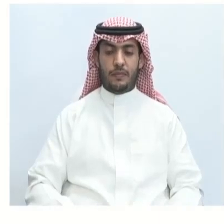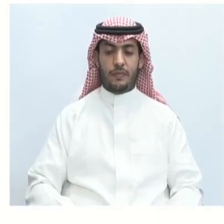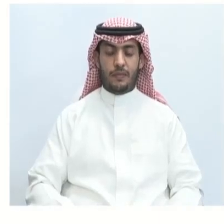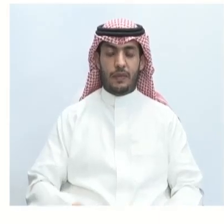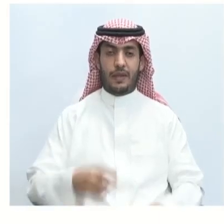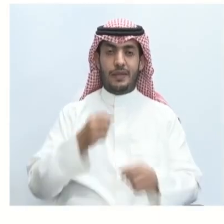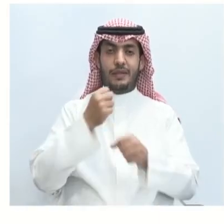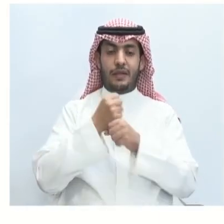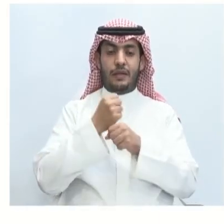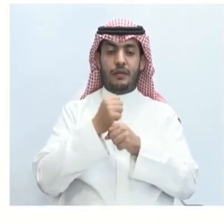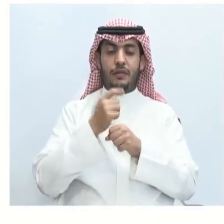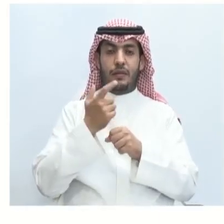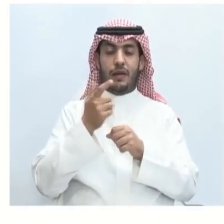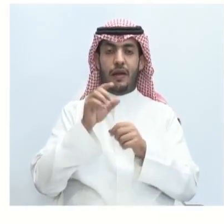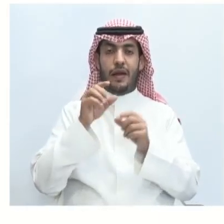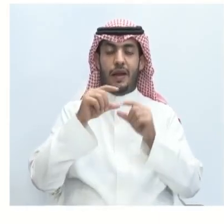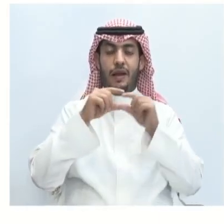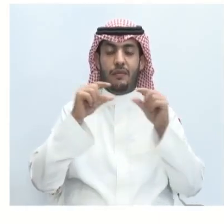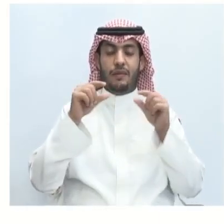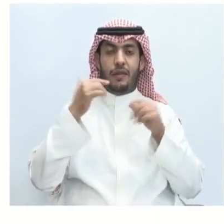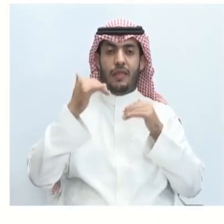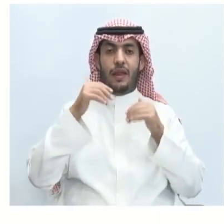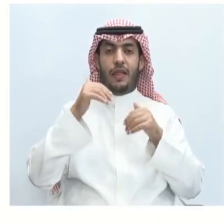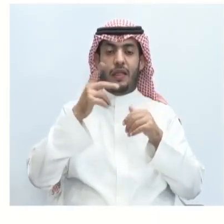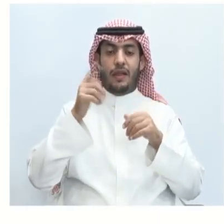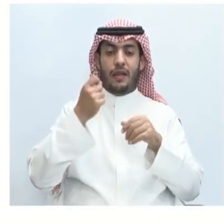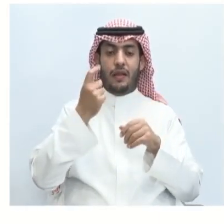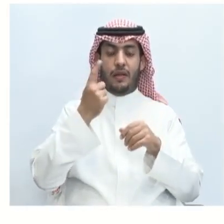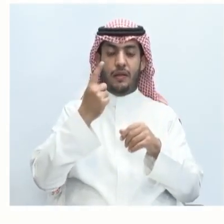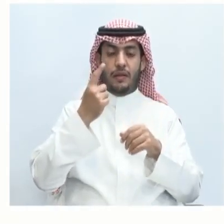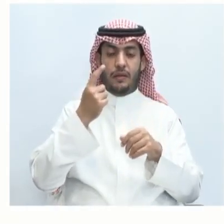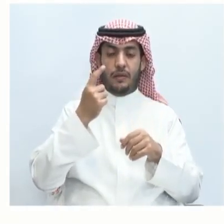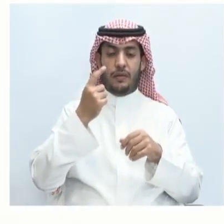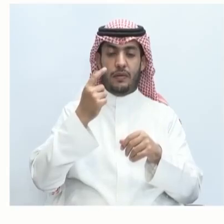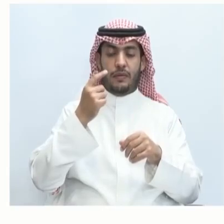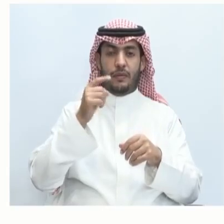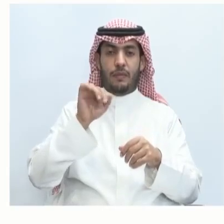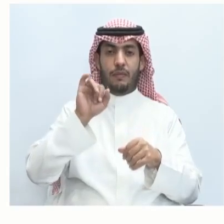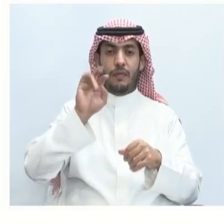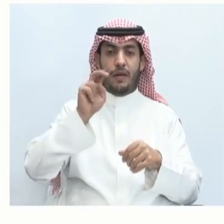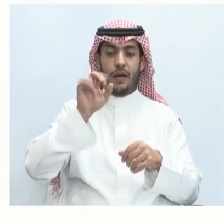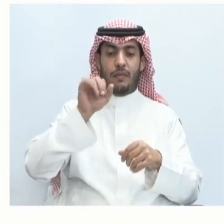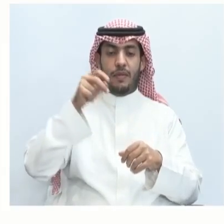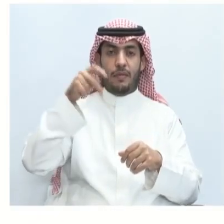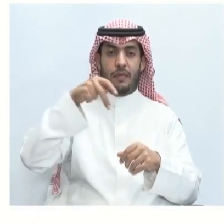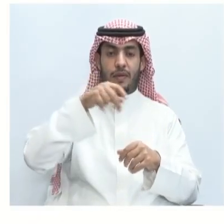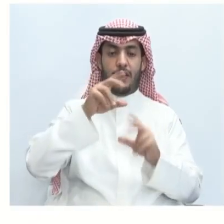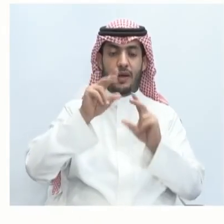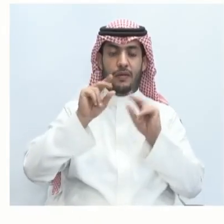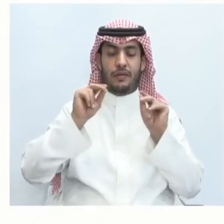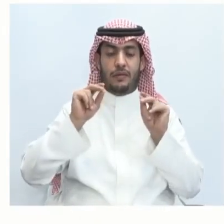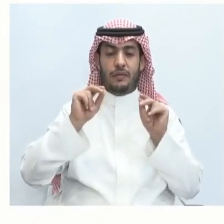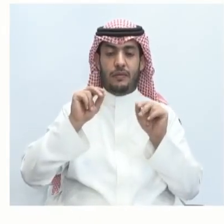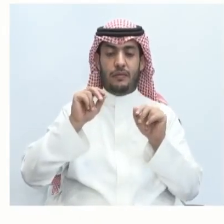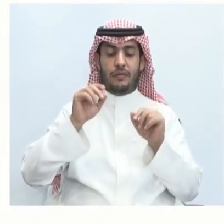قليل باستخدام ماذا استخدام النماذج طيب بطريقه الاعداد نرى هنا المقام ثمانيه المقام ثمانيه وضعنا المقام